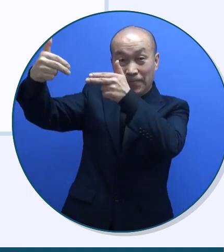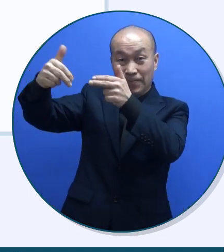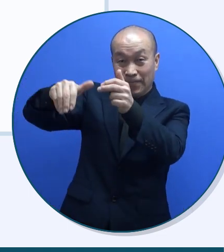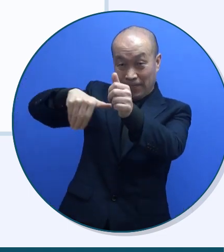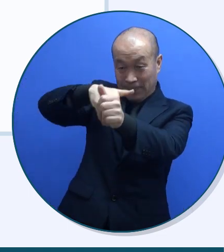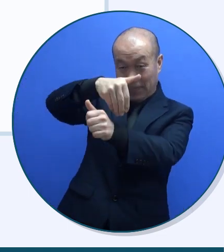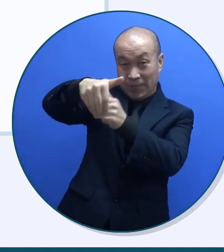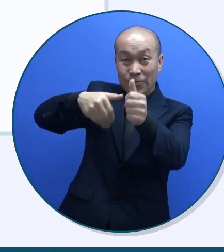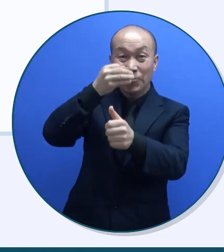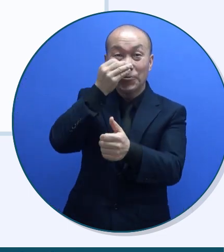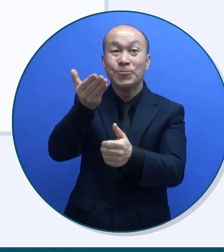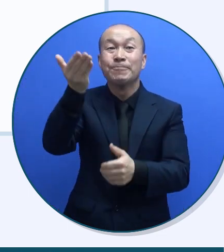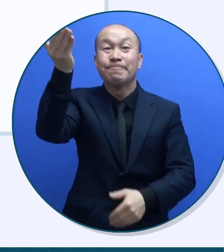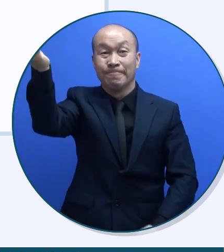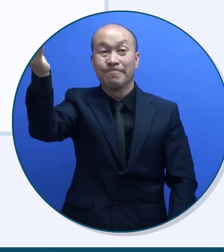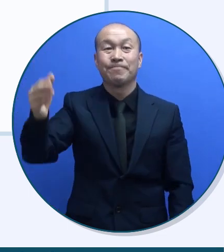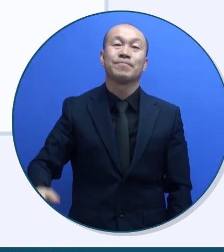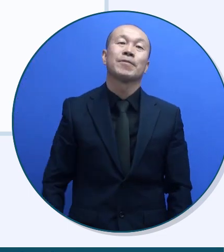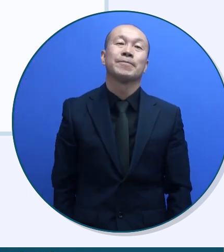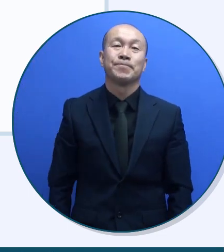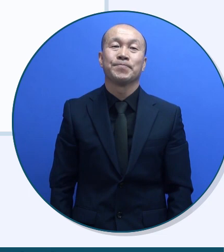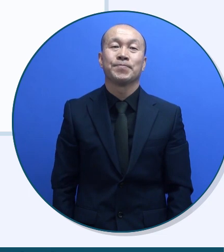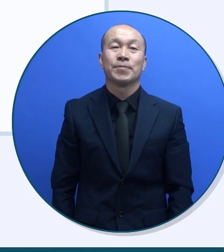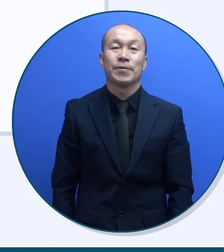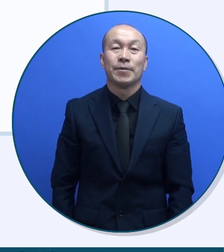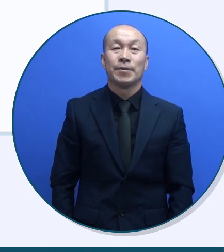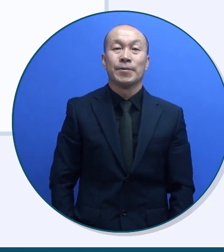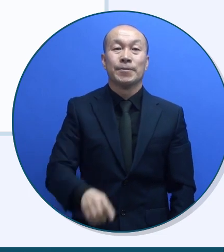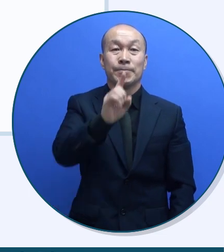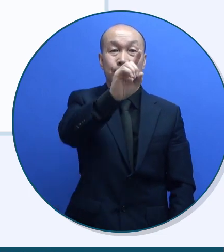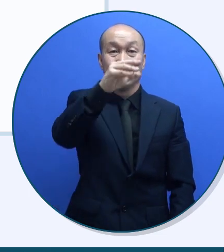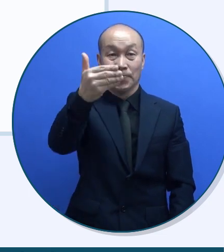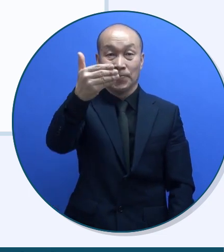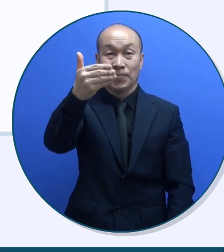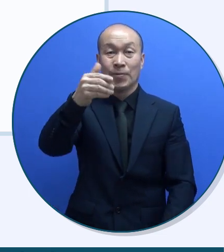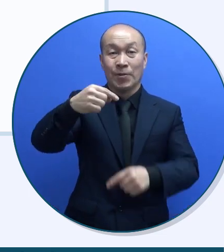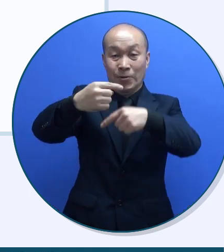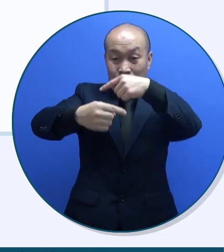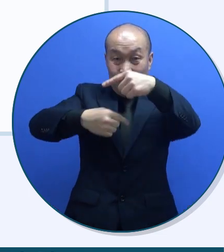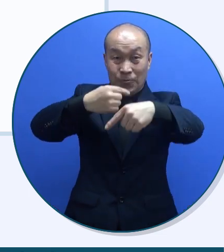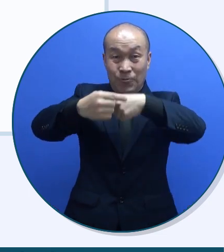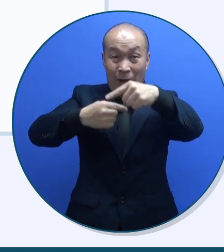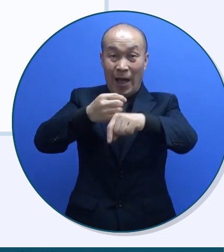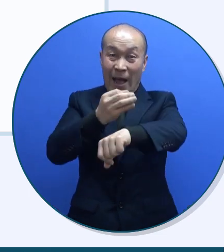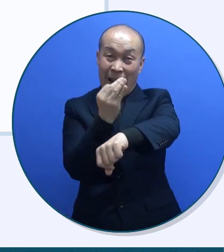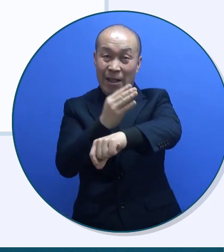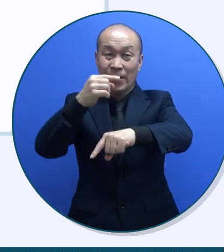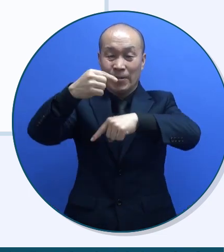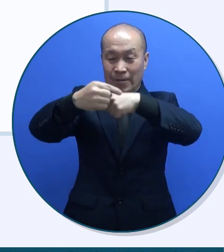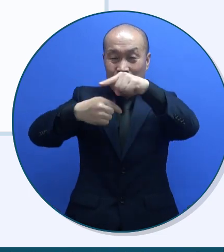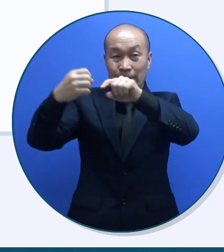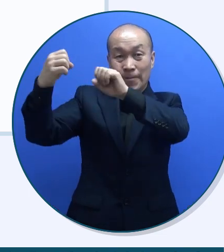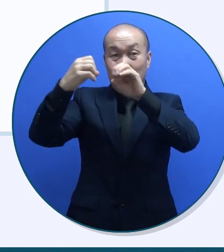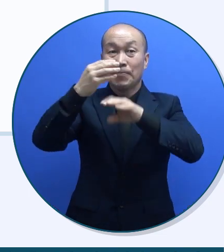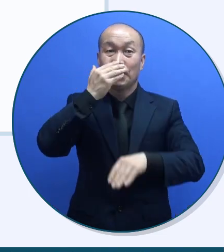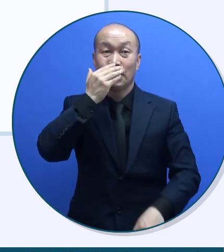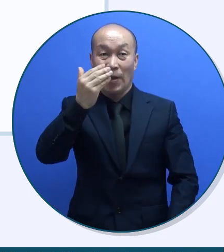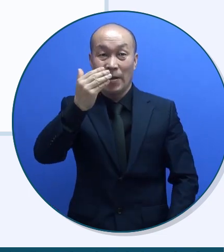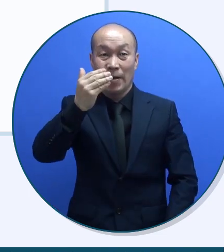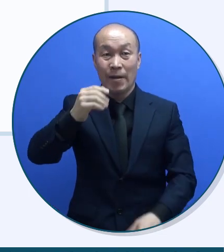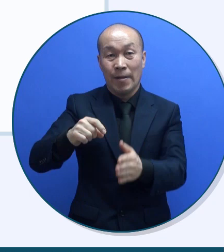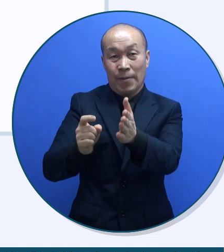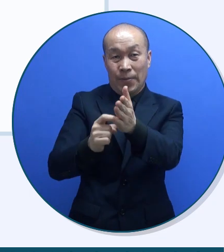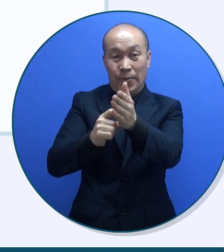상황을 보여주세요. 119 상황실에는 수어로 간단한 대화가 가능한 구급대원이 있고 응급상황 발생